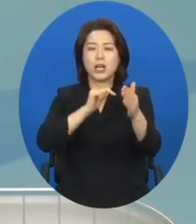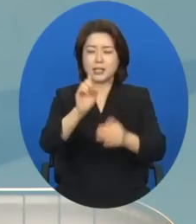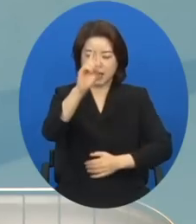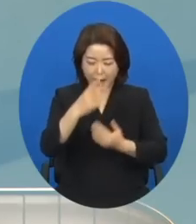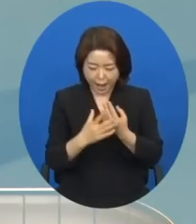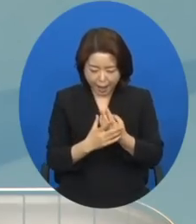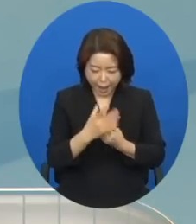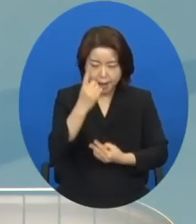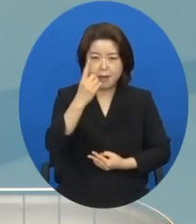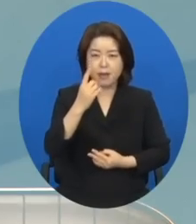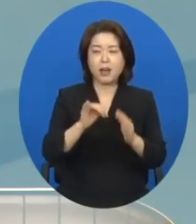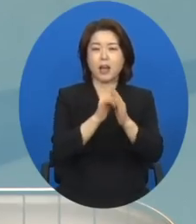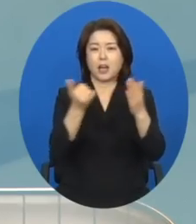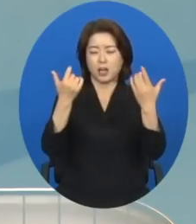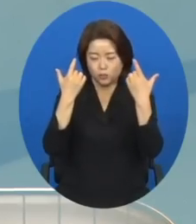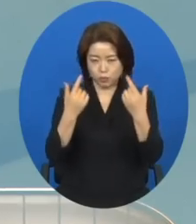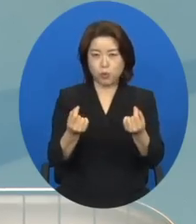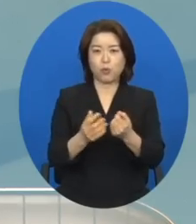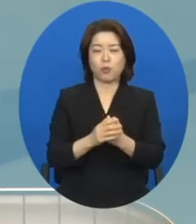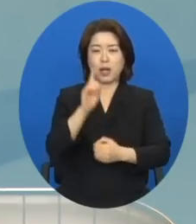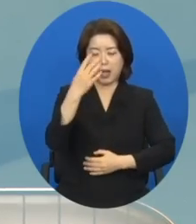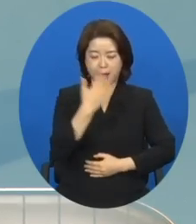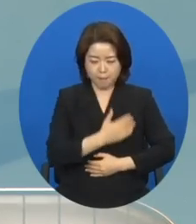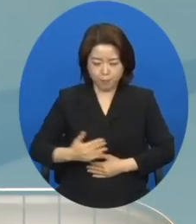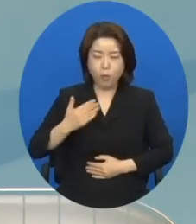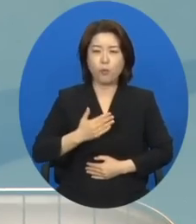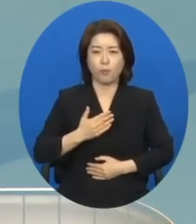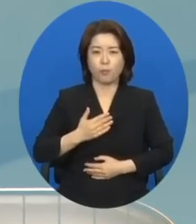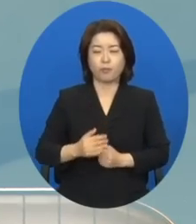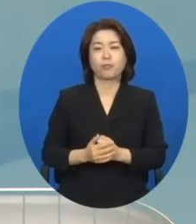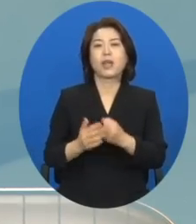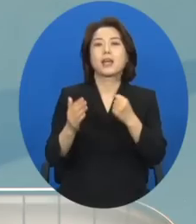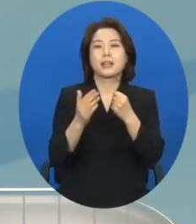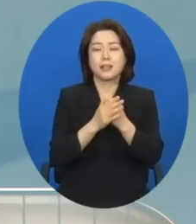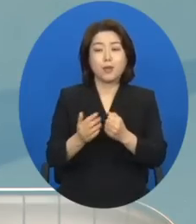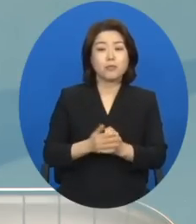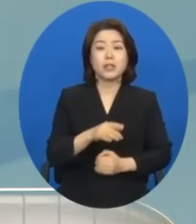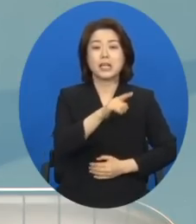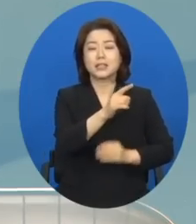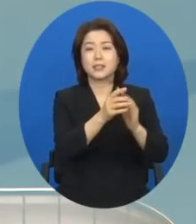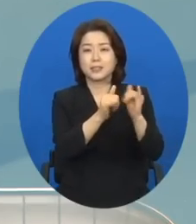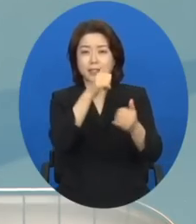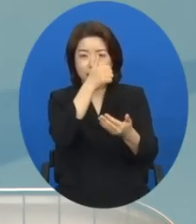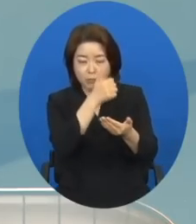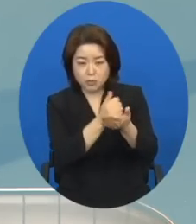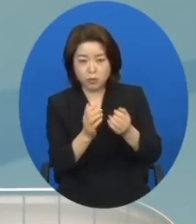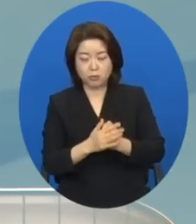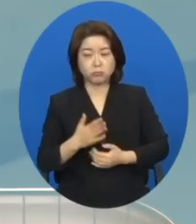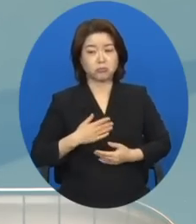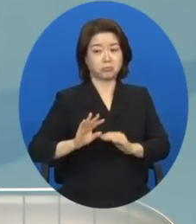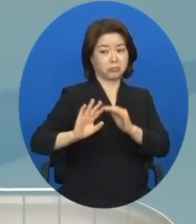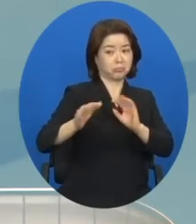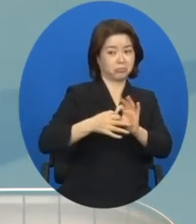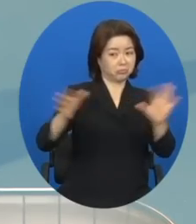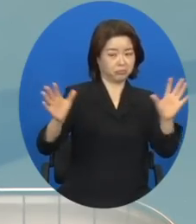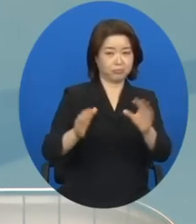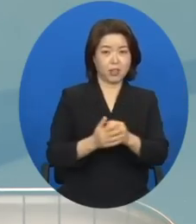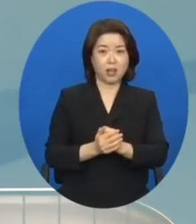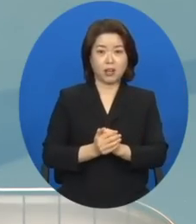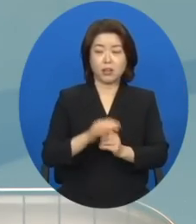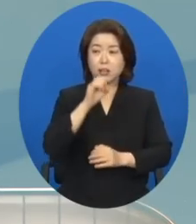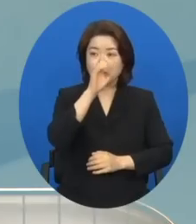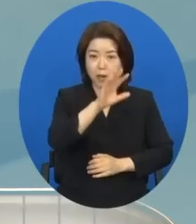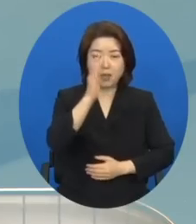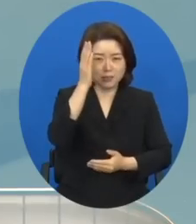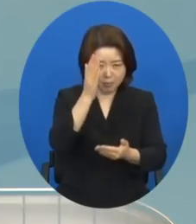된 가족이라는 것입니다. 한 몸이라는 거예요. 그렇기 때문에 그 사람의 죄가 나와는 상관이 없습니다 라고 할